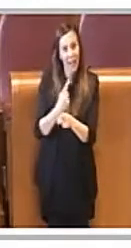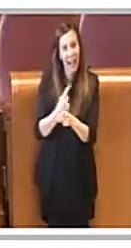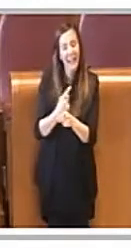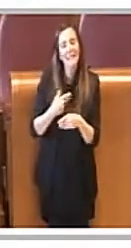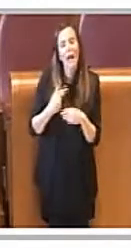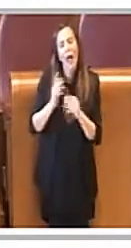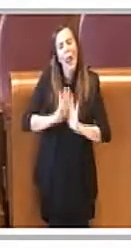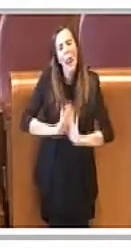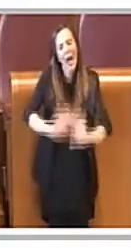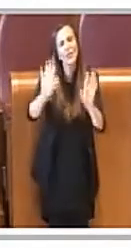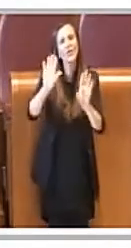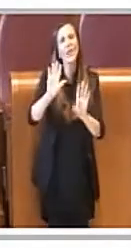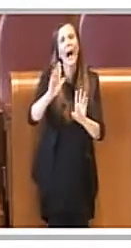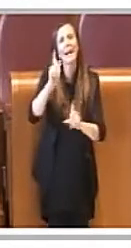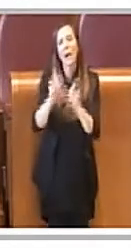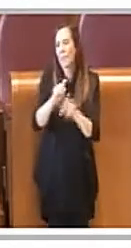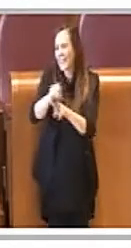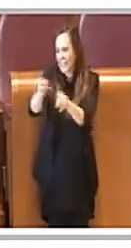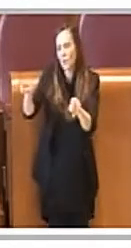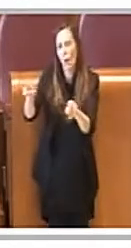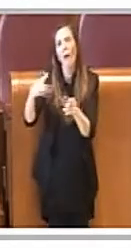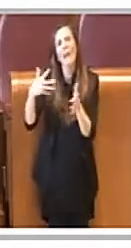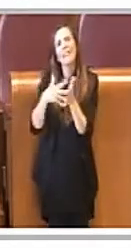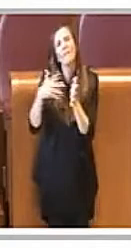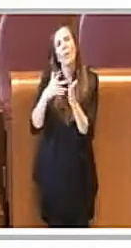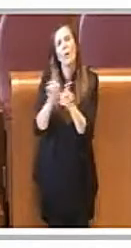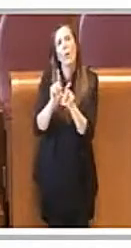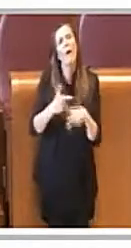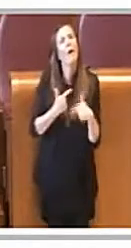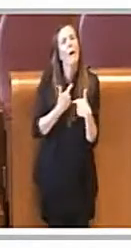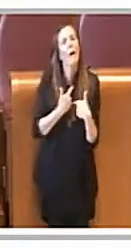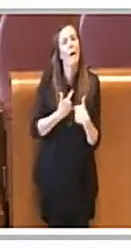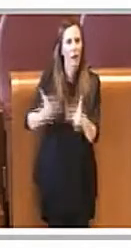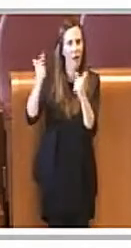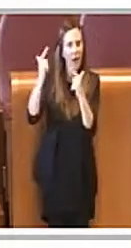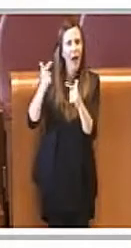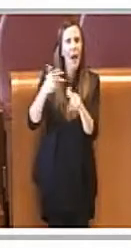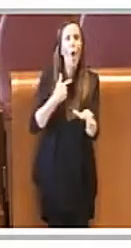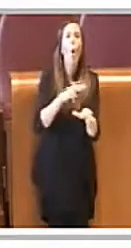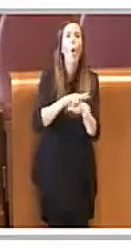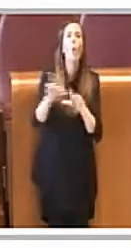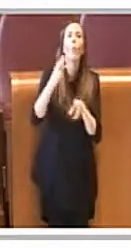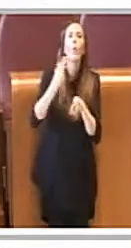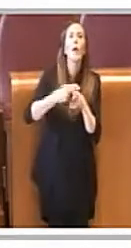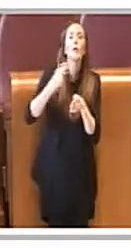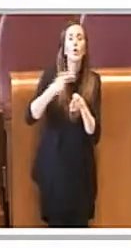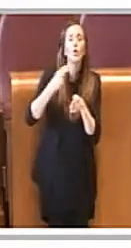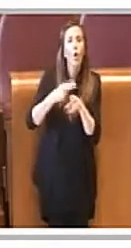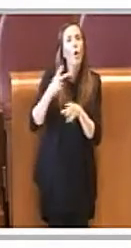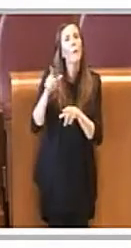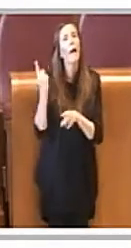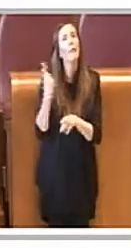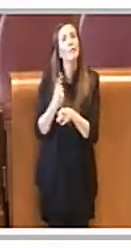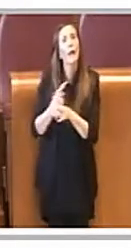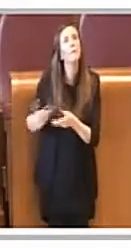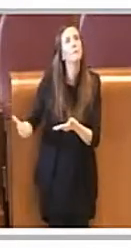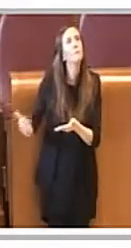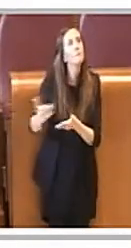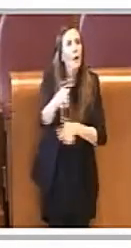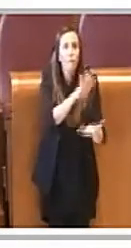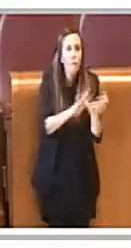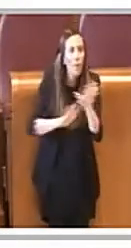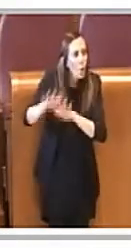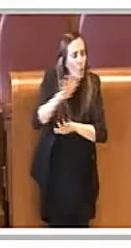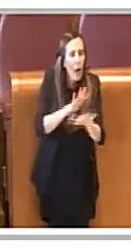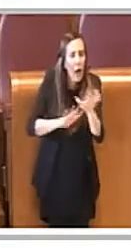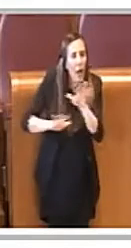disagiate, noi prevediamo che il Comune di Roma raccolga queste informazioni e le diffonda a coloro che